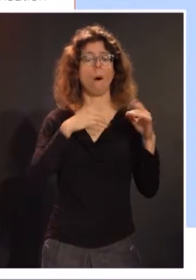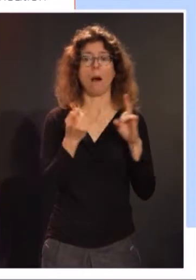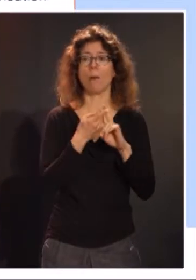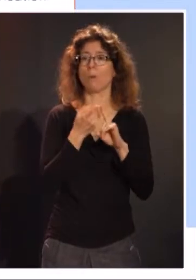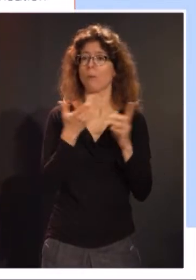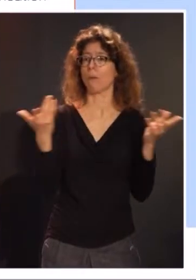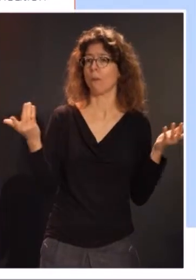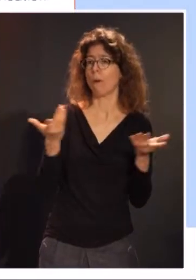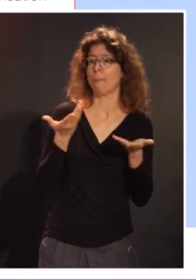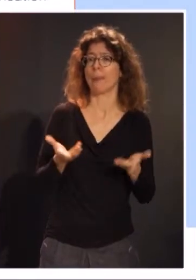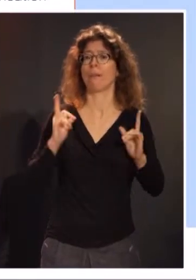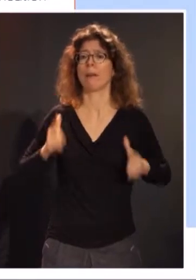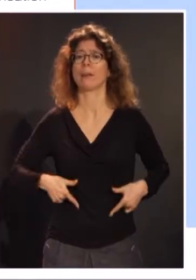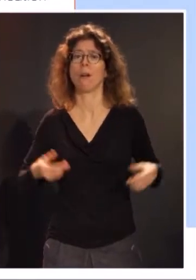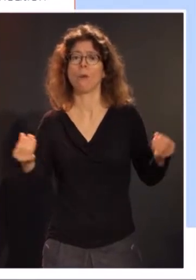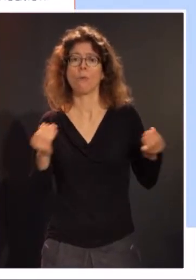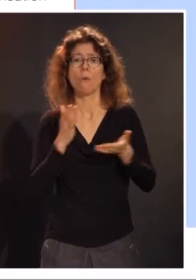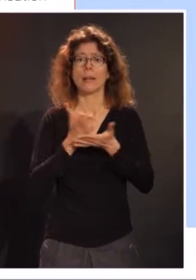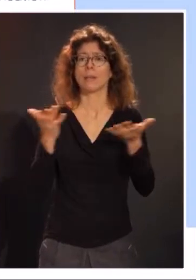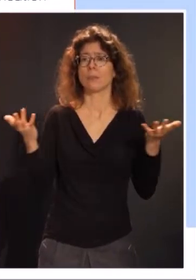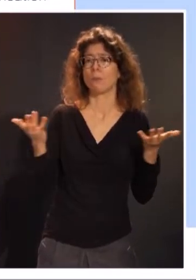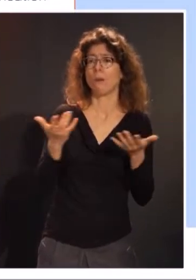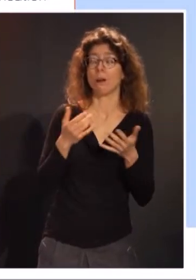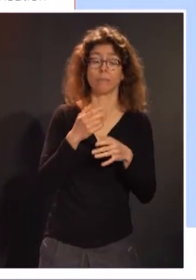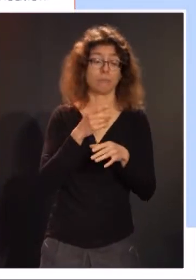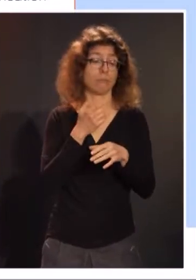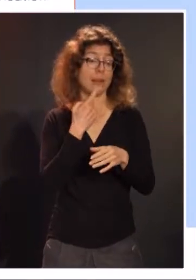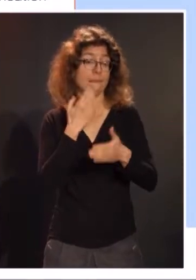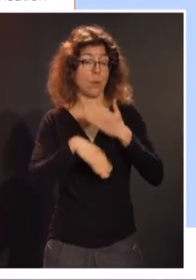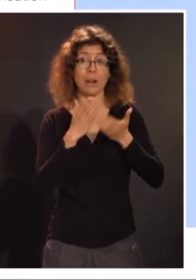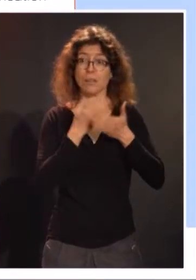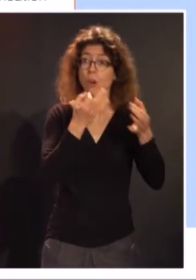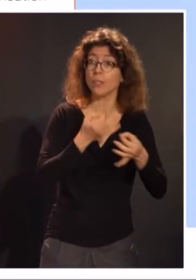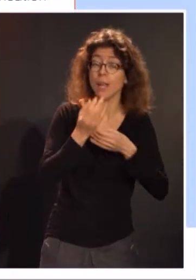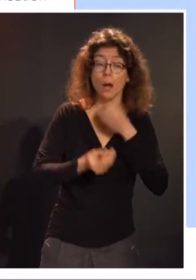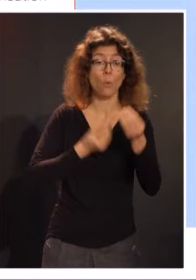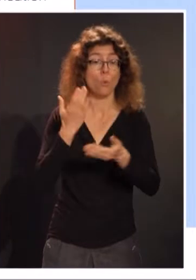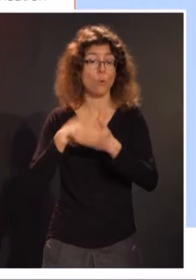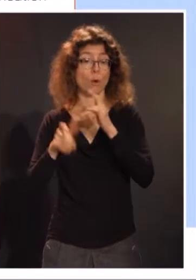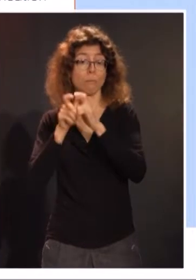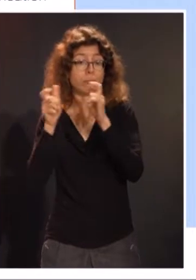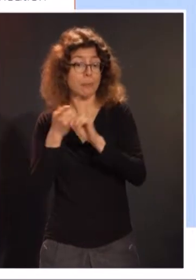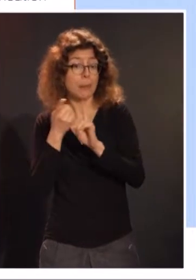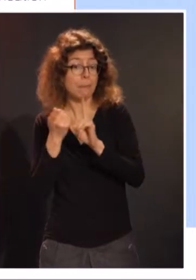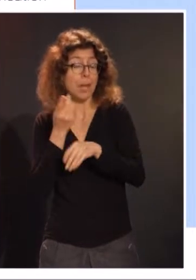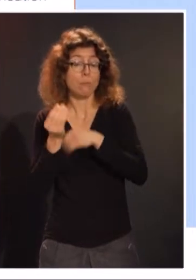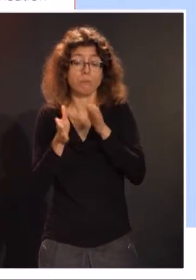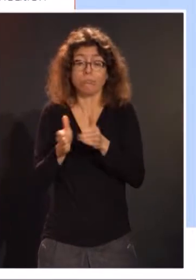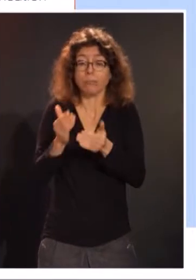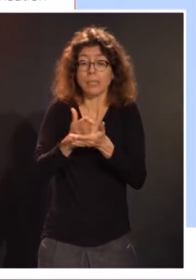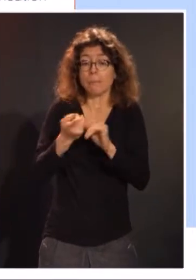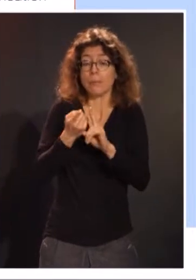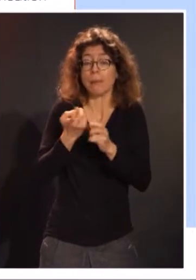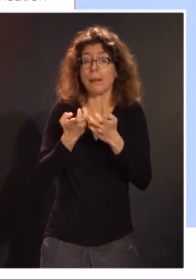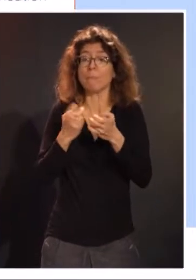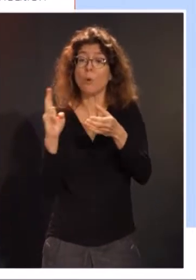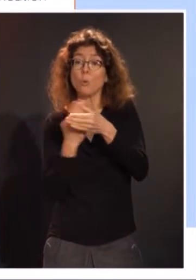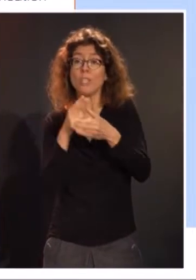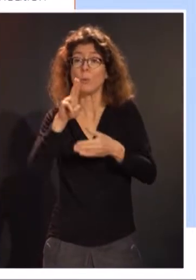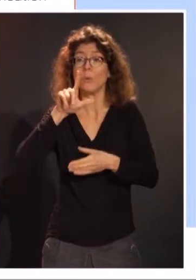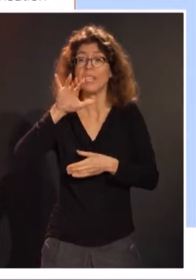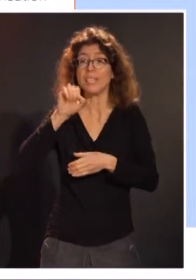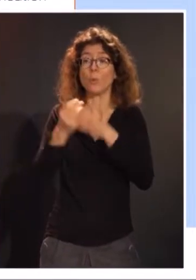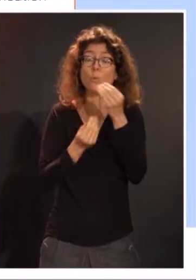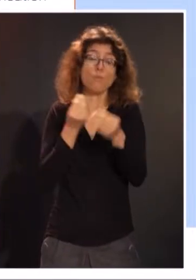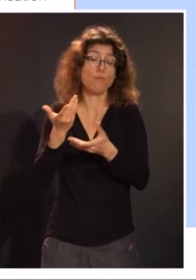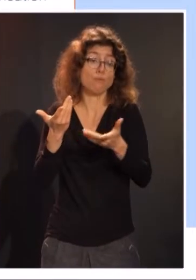de scolarisation. Est-ce que c'est un élève qui est en milieu ordinaire? Est-ce que c'est un élève qui est scolarisé dans un dispositif particulier type ULIS ou